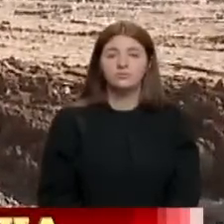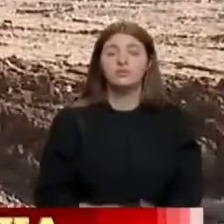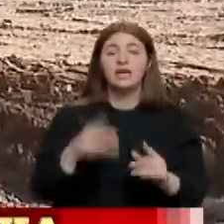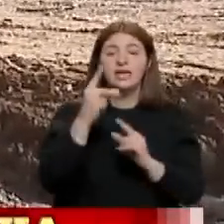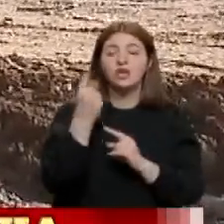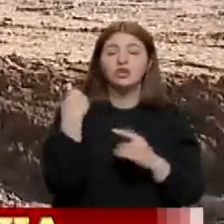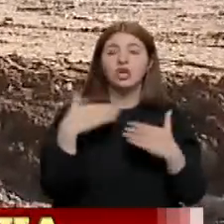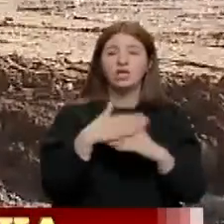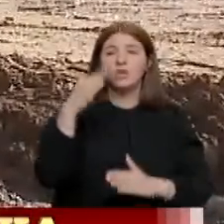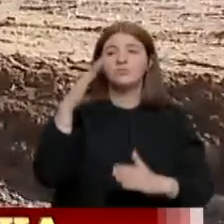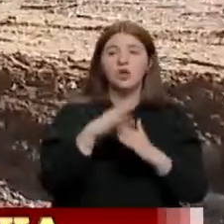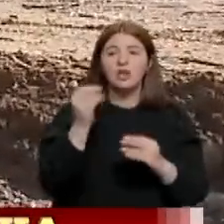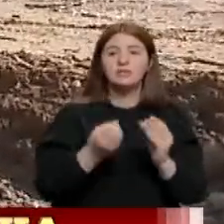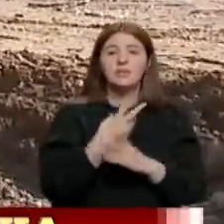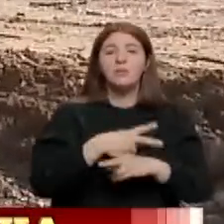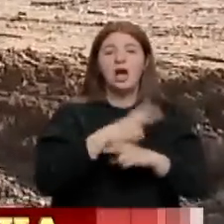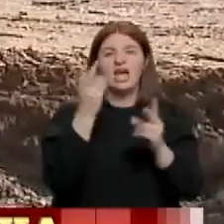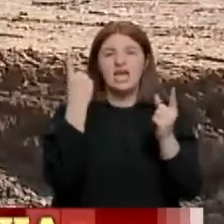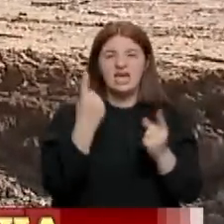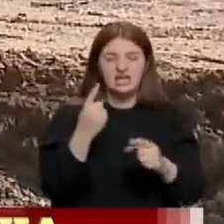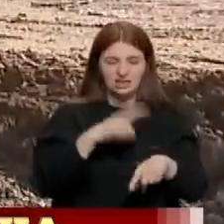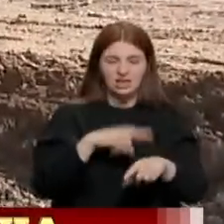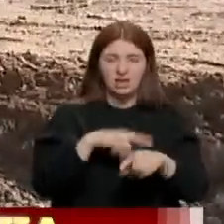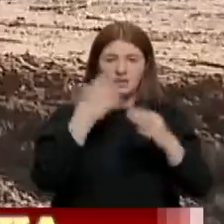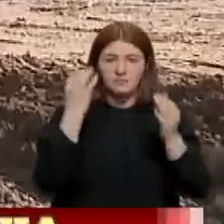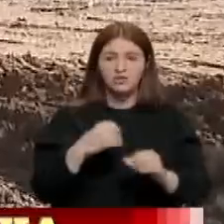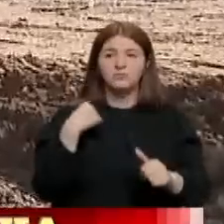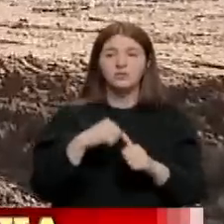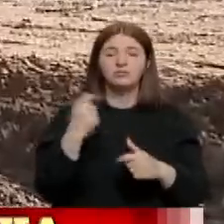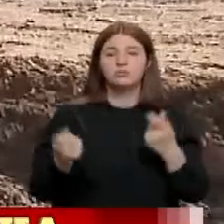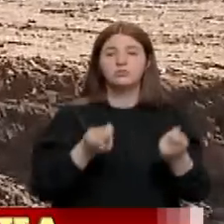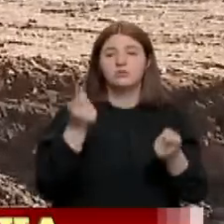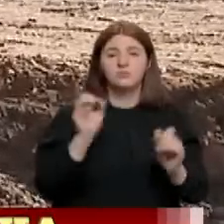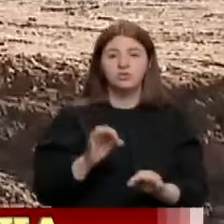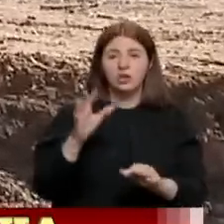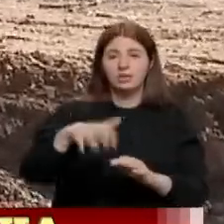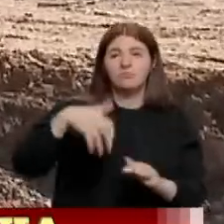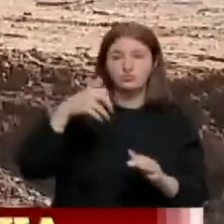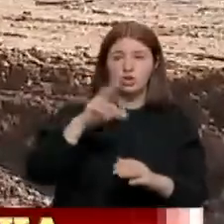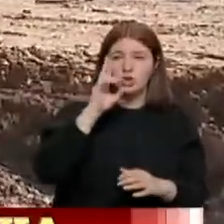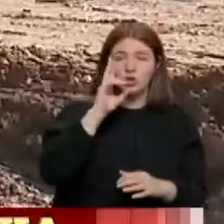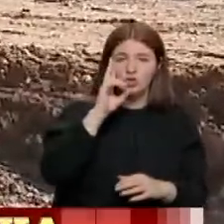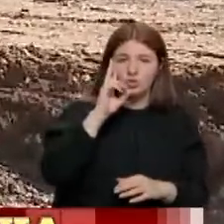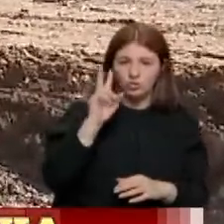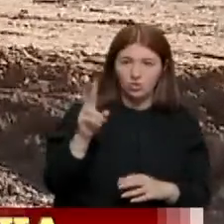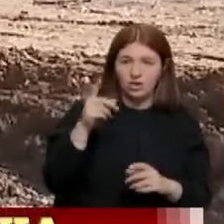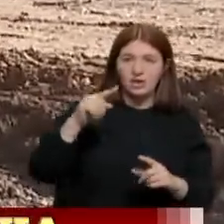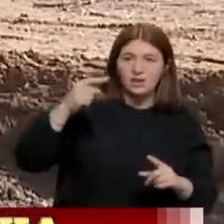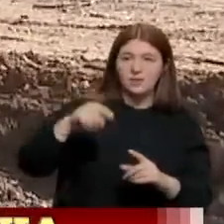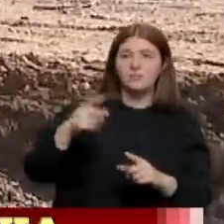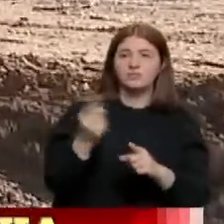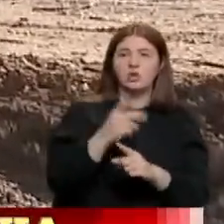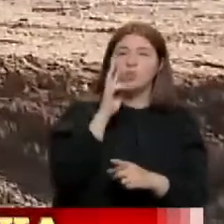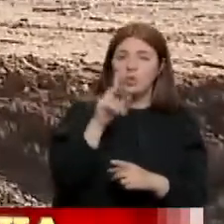İlker, dün gece ara verilen sabahın ilk ışıklarıyla birlikte de yeniden çalışmaya koyulan kepçeleri, Hilti